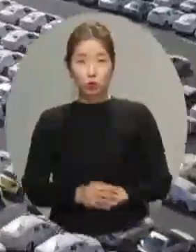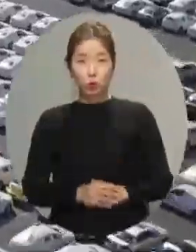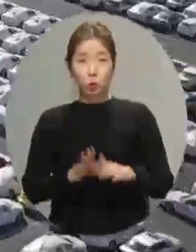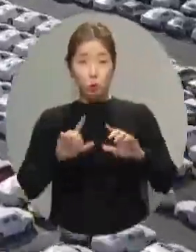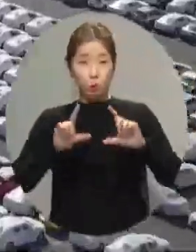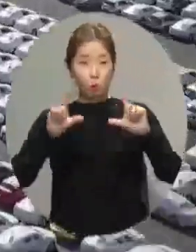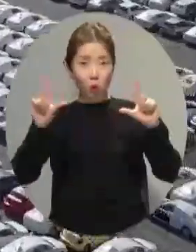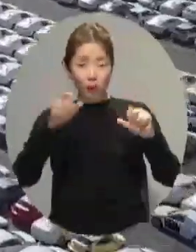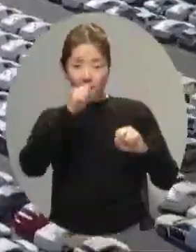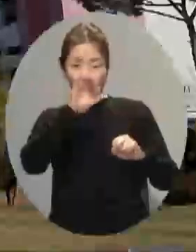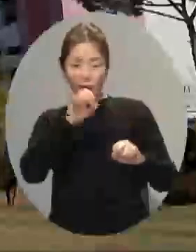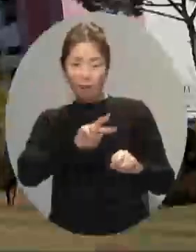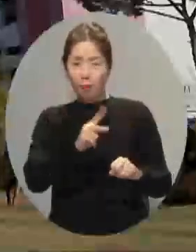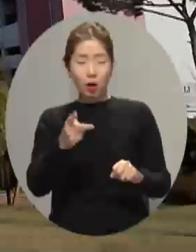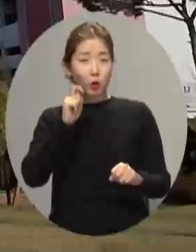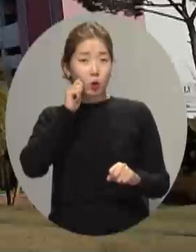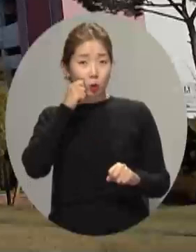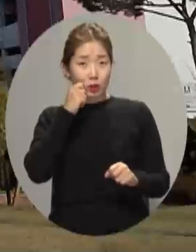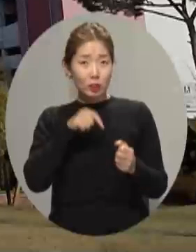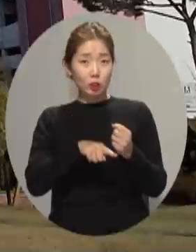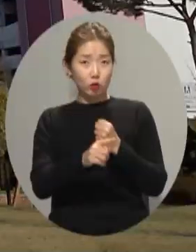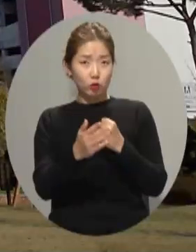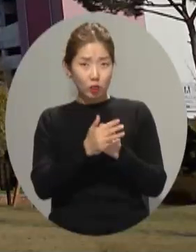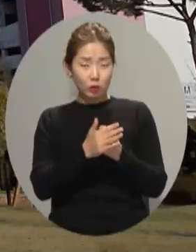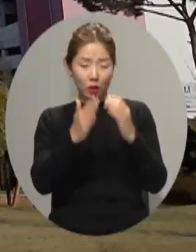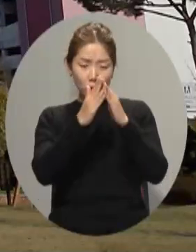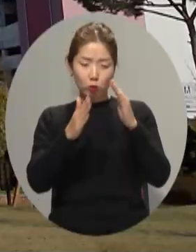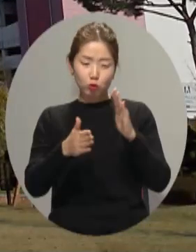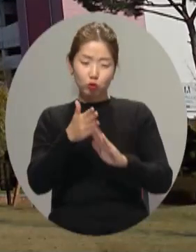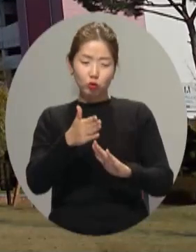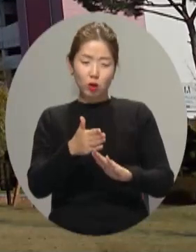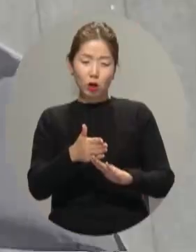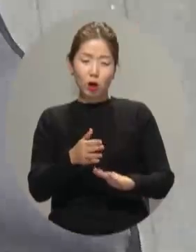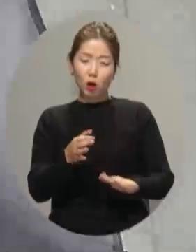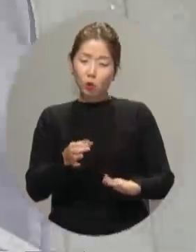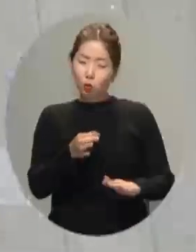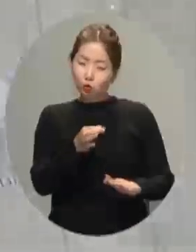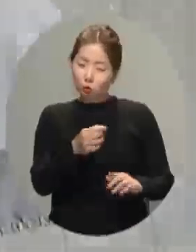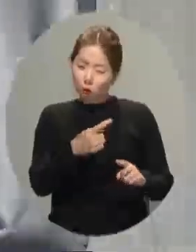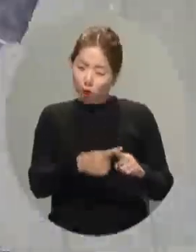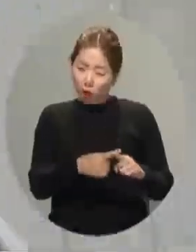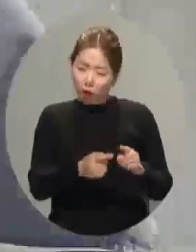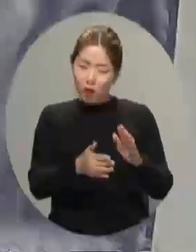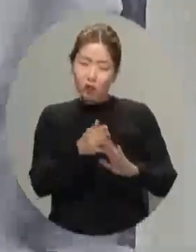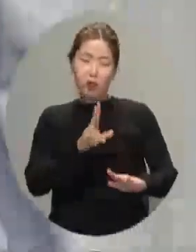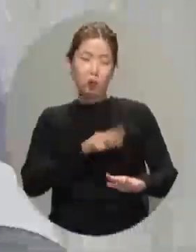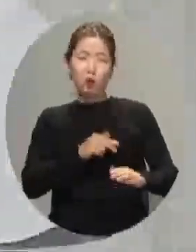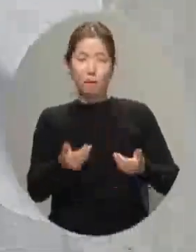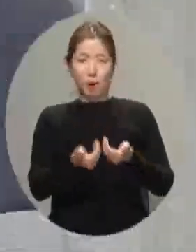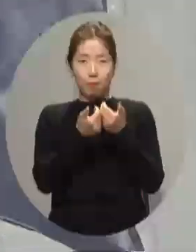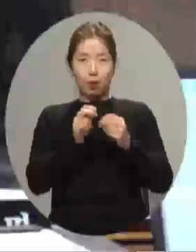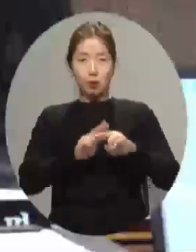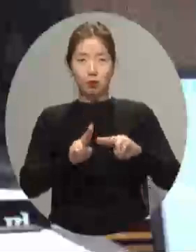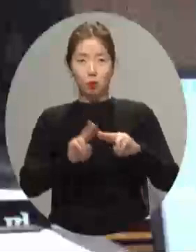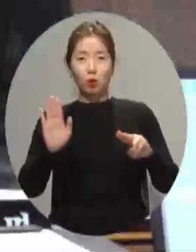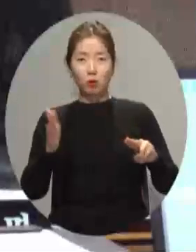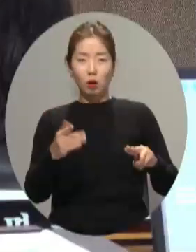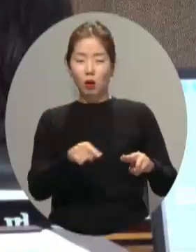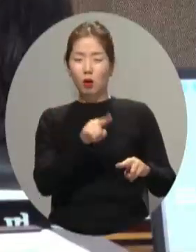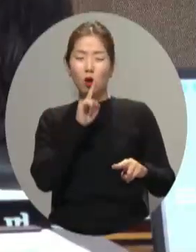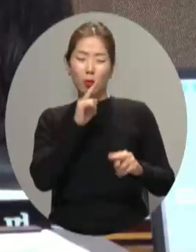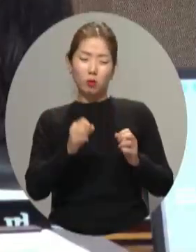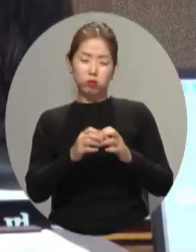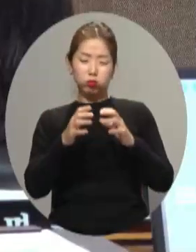올해 초에는 예산 변경이 어렵다는 이유로 전주시가 보조금을 선집행하려다 시의회 반발로 철회하는 등 지속적으로